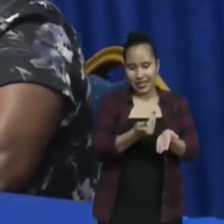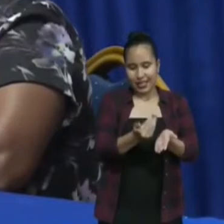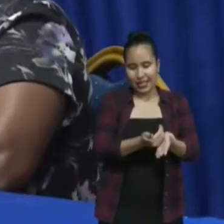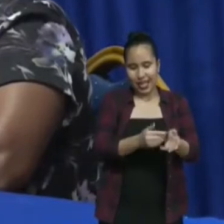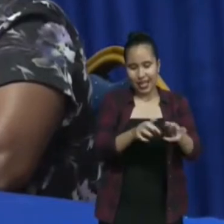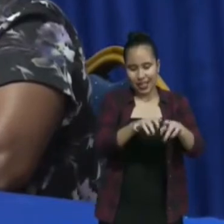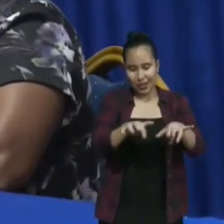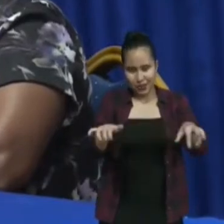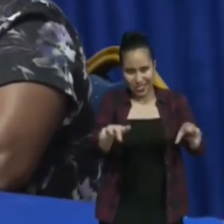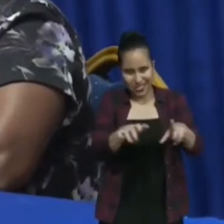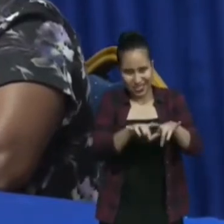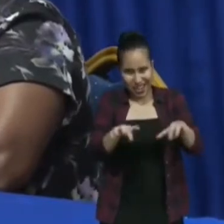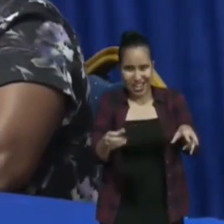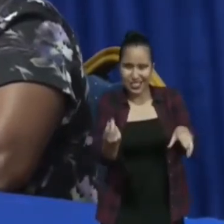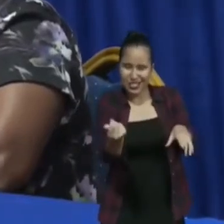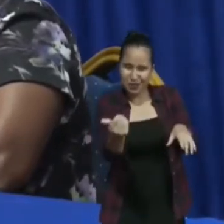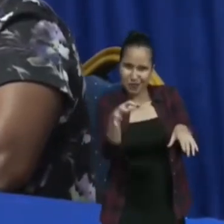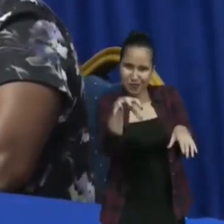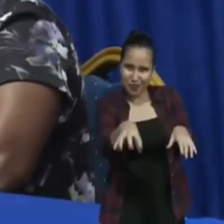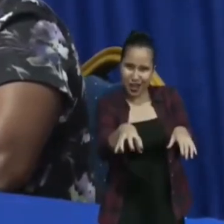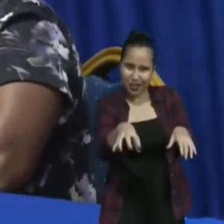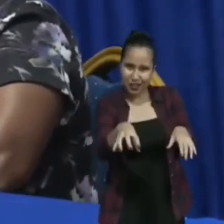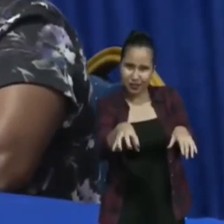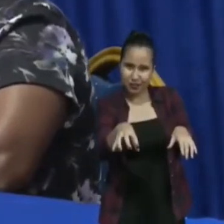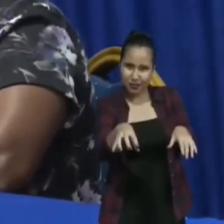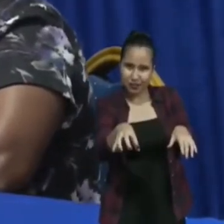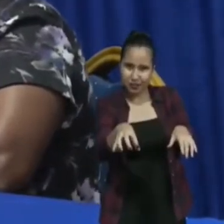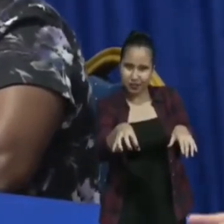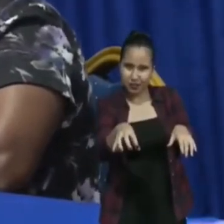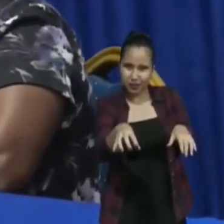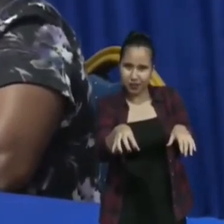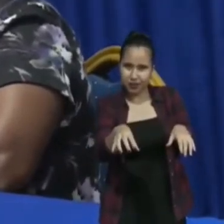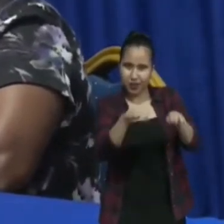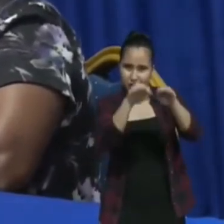de banken, allemaal vanuit back office.